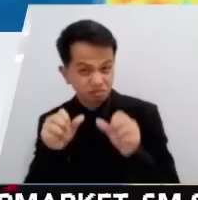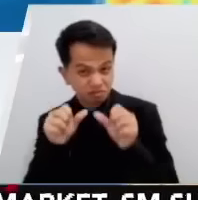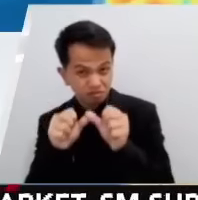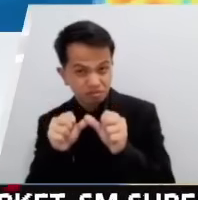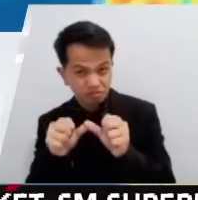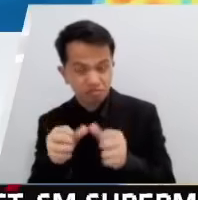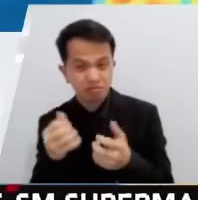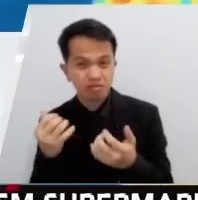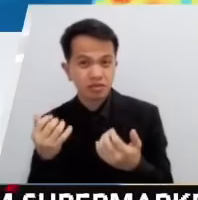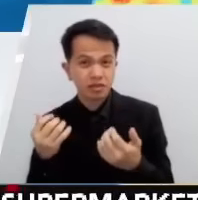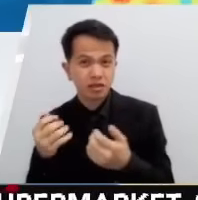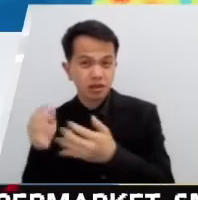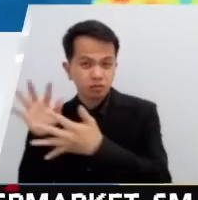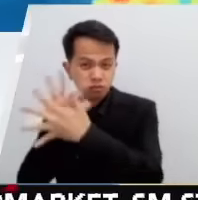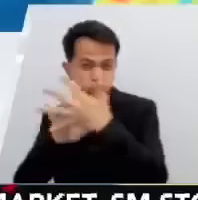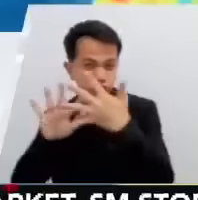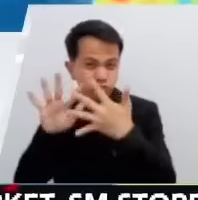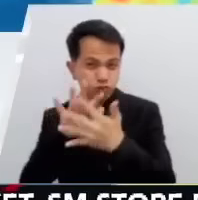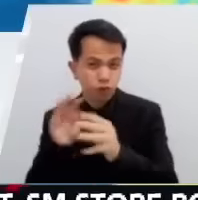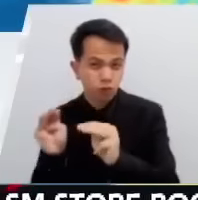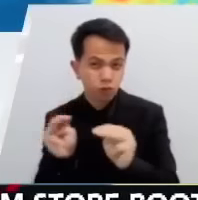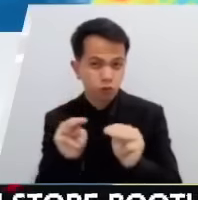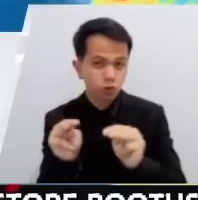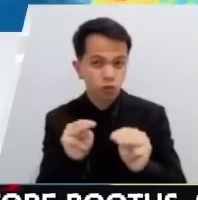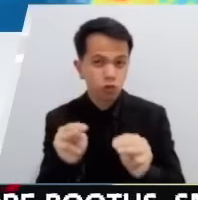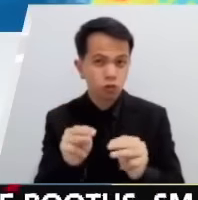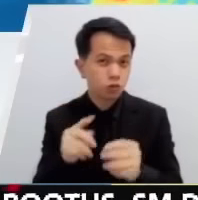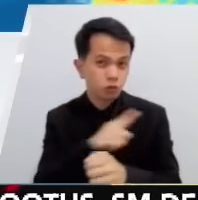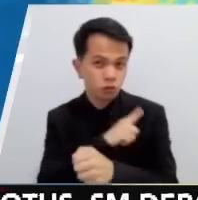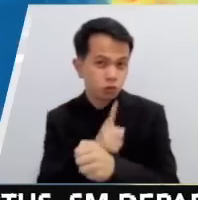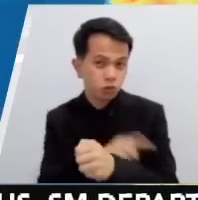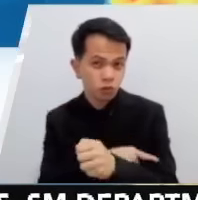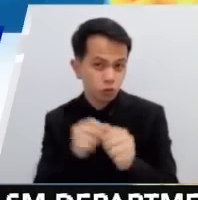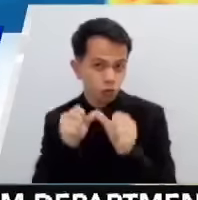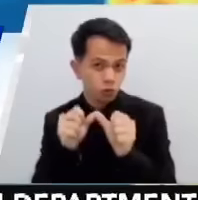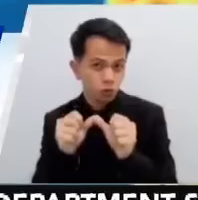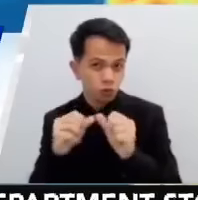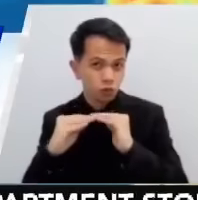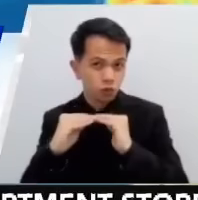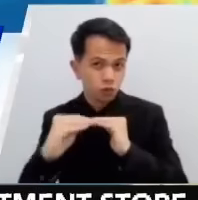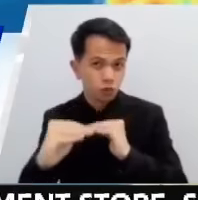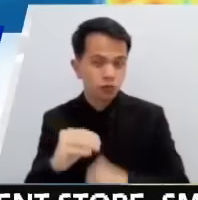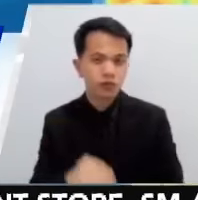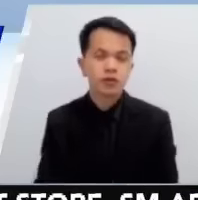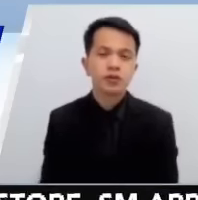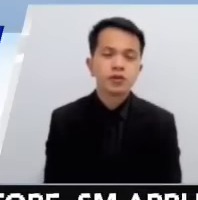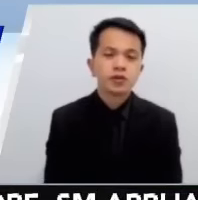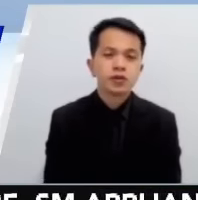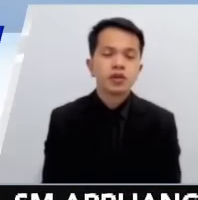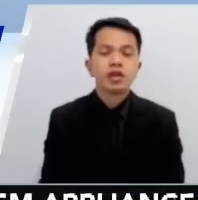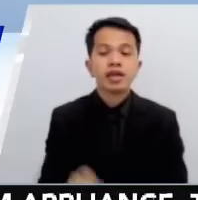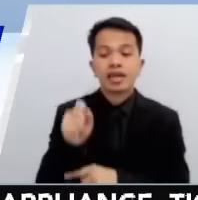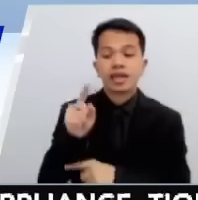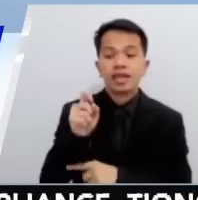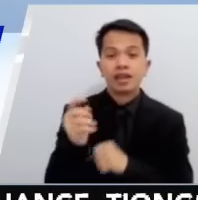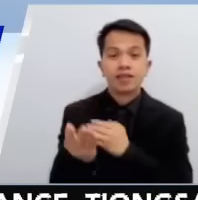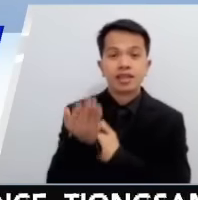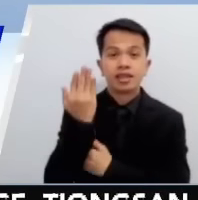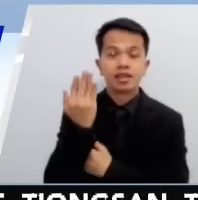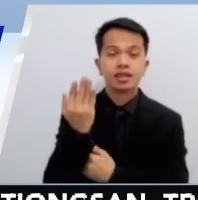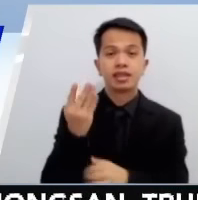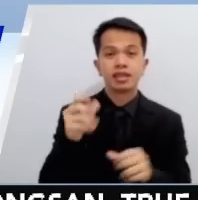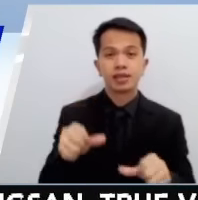pagkilos nito at tagalan nitong lakas sir Raffy ayon sa 11 a na Bulletin ng ating